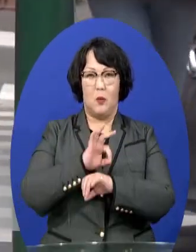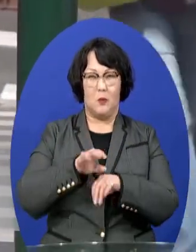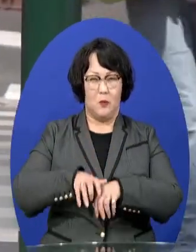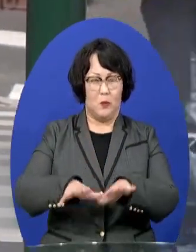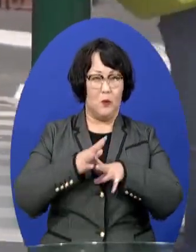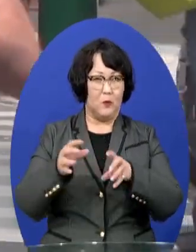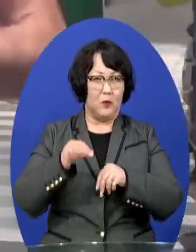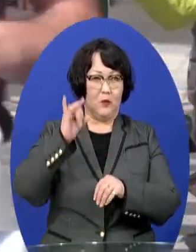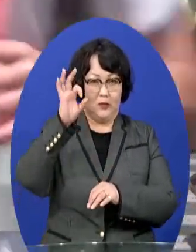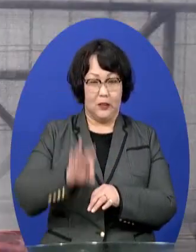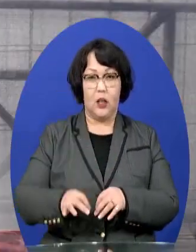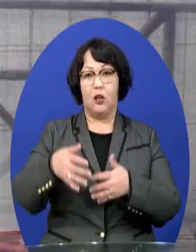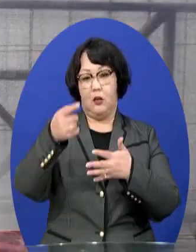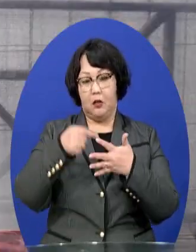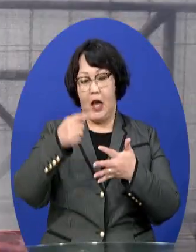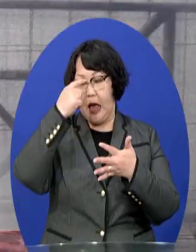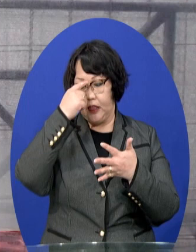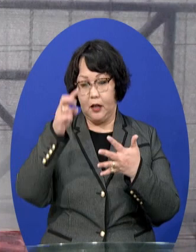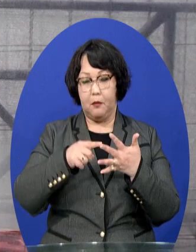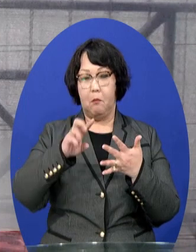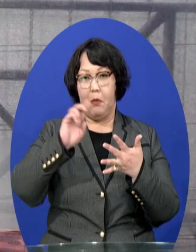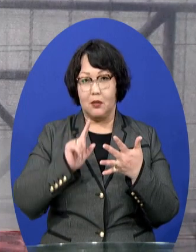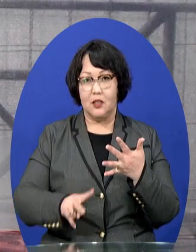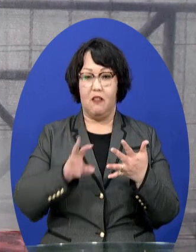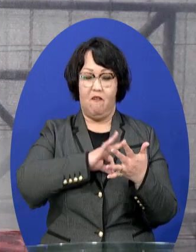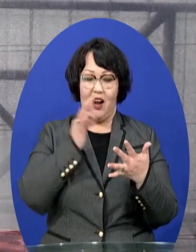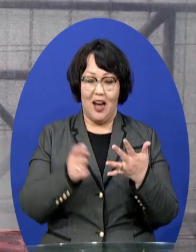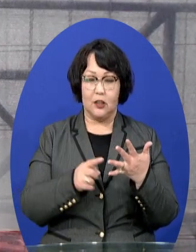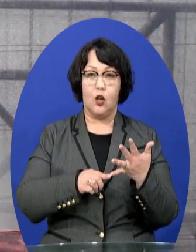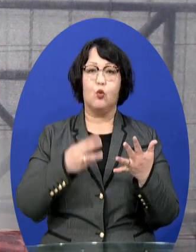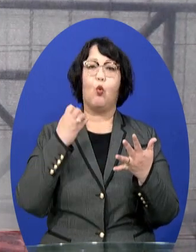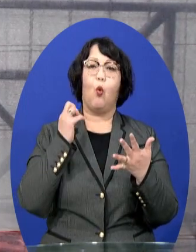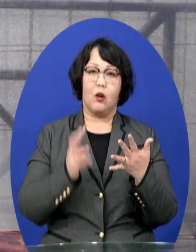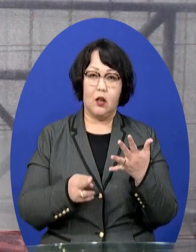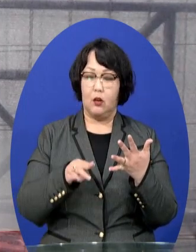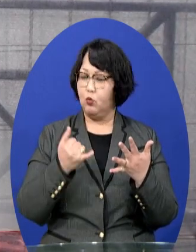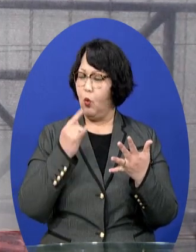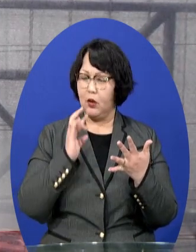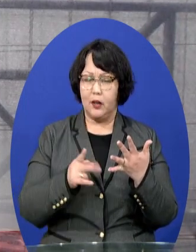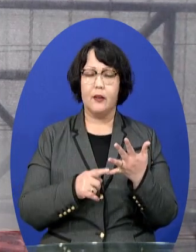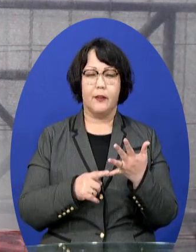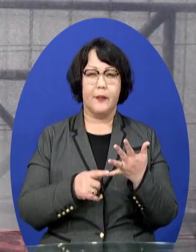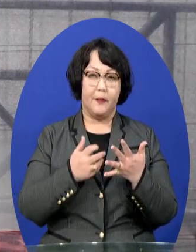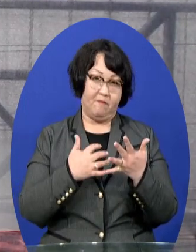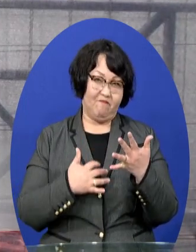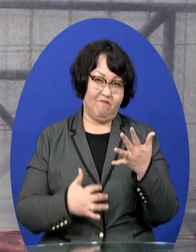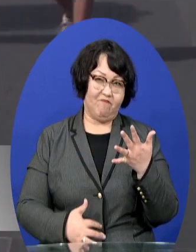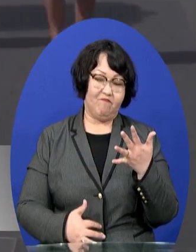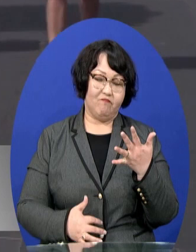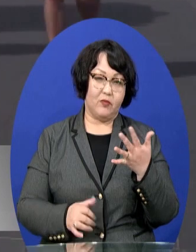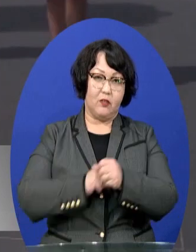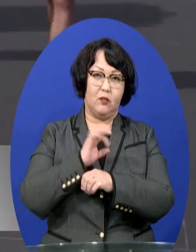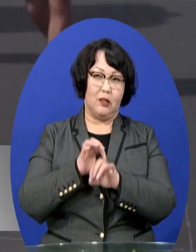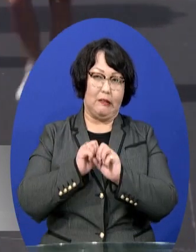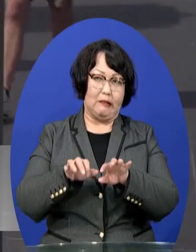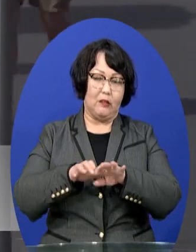жагсаалтын удаах байруудад Энэтхэг, Бразил, Франц, Турк улс нийт халдварын тохиолдлуудаараа бичигдэж байгаа юм. Олон улсад